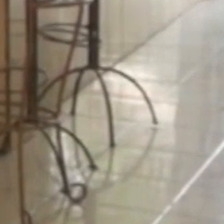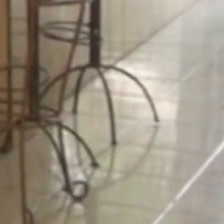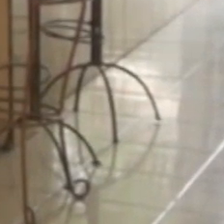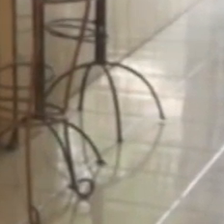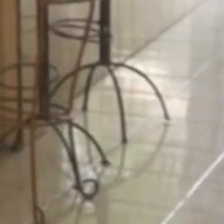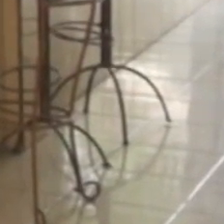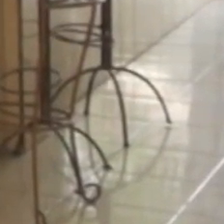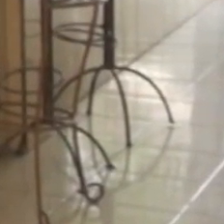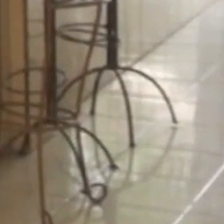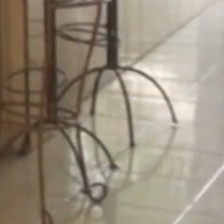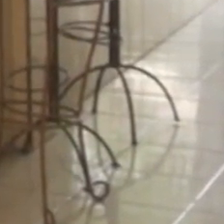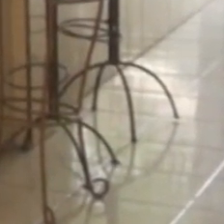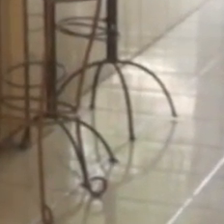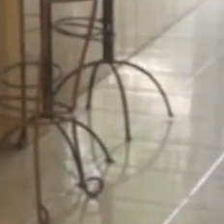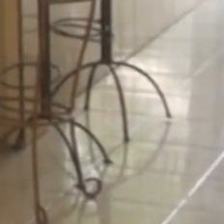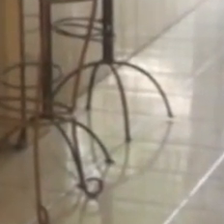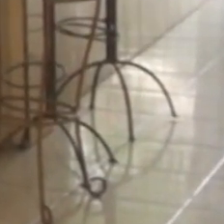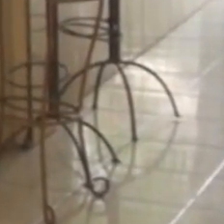pendaftaran peserta didik baru tahun ajaran